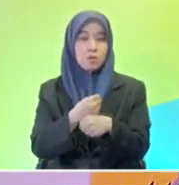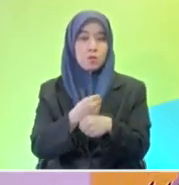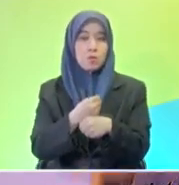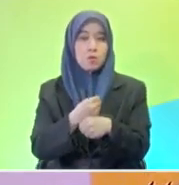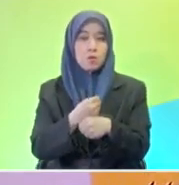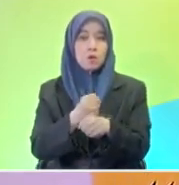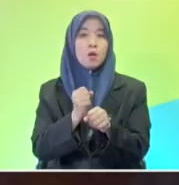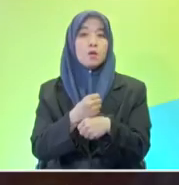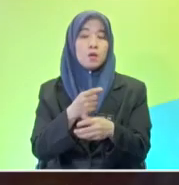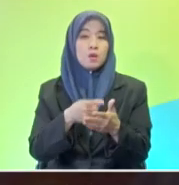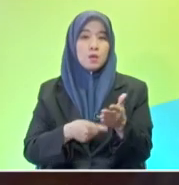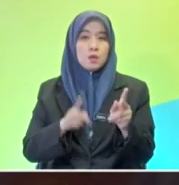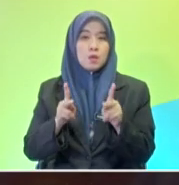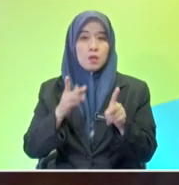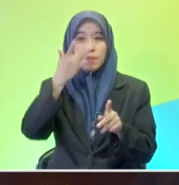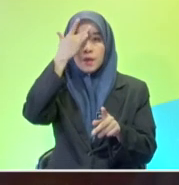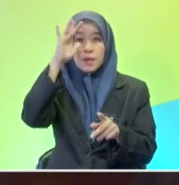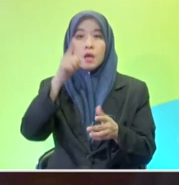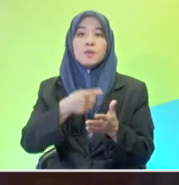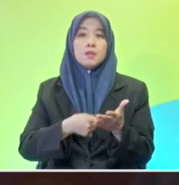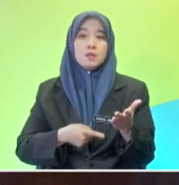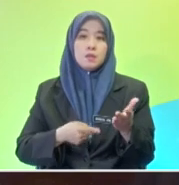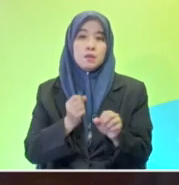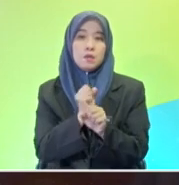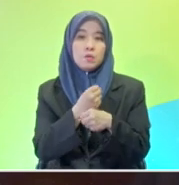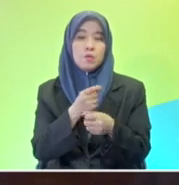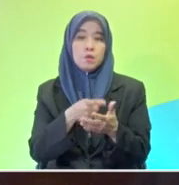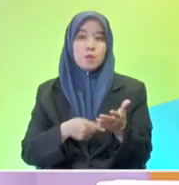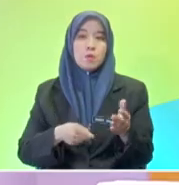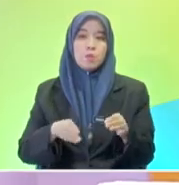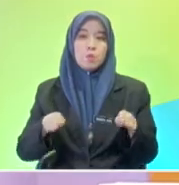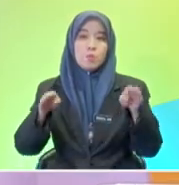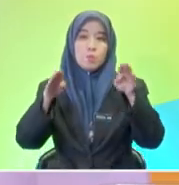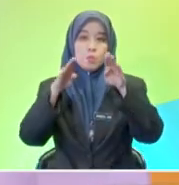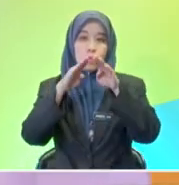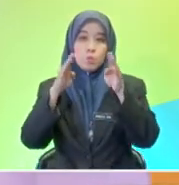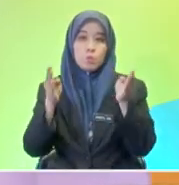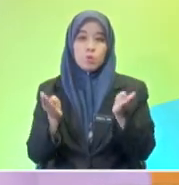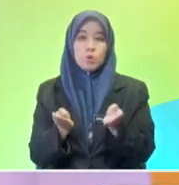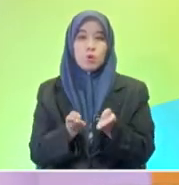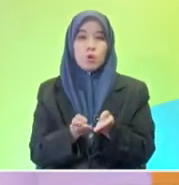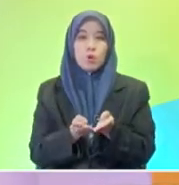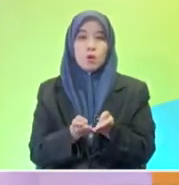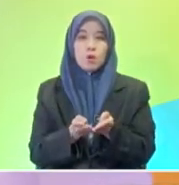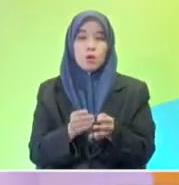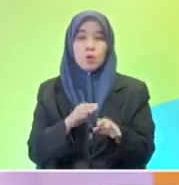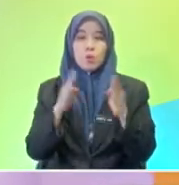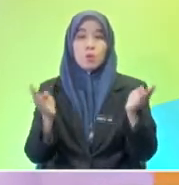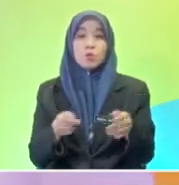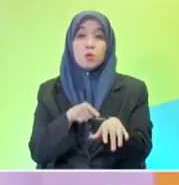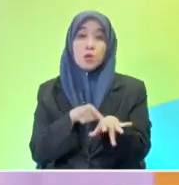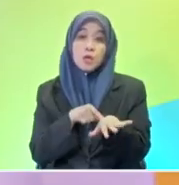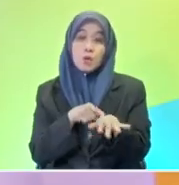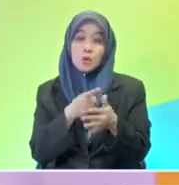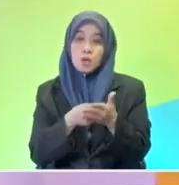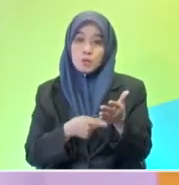kalau abang Kris bijak Bestari bentuk apa tu bentuk buj bentuk buj buj ni daun apa Abang Kris hmm